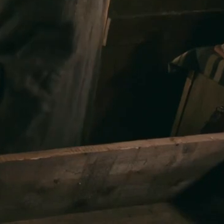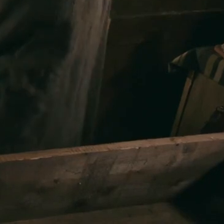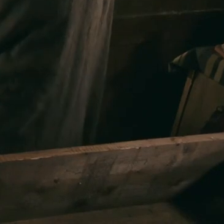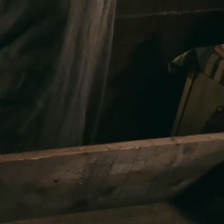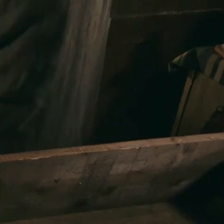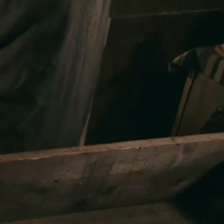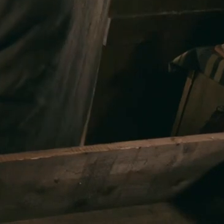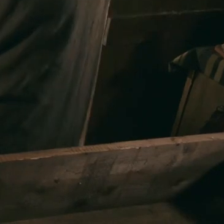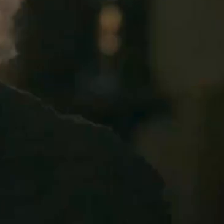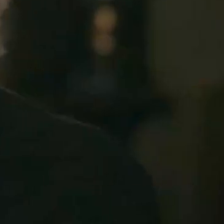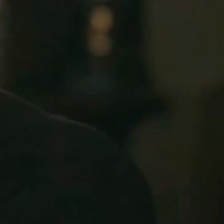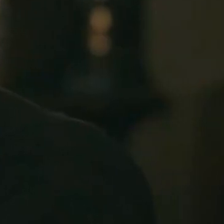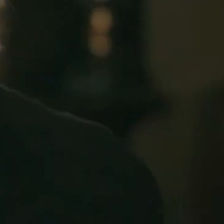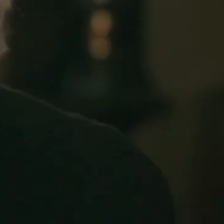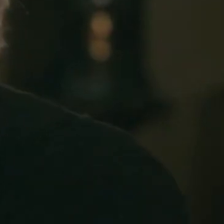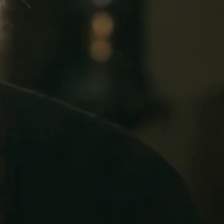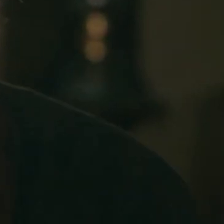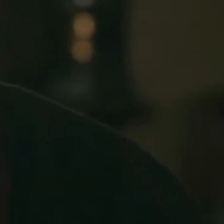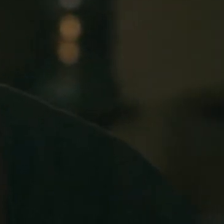okşadı.